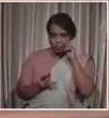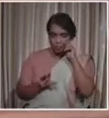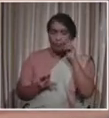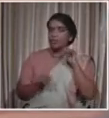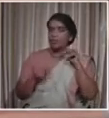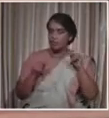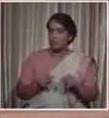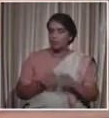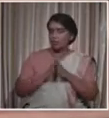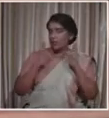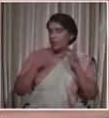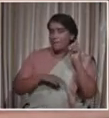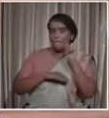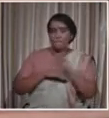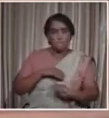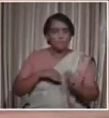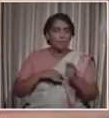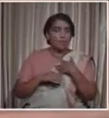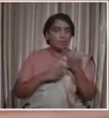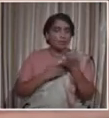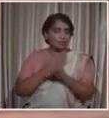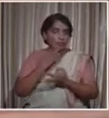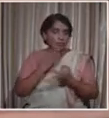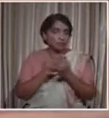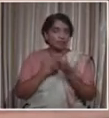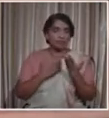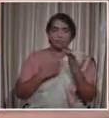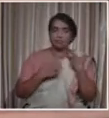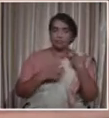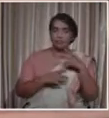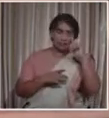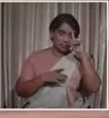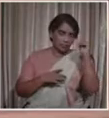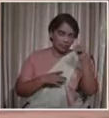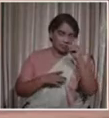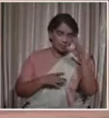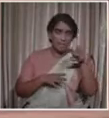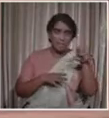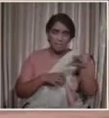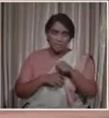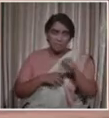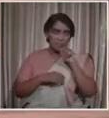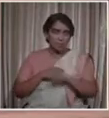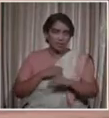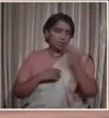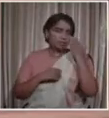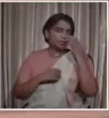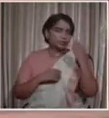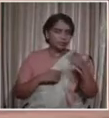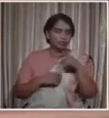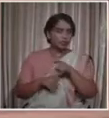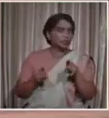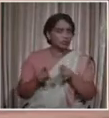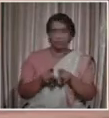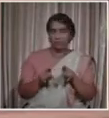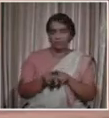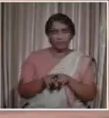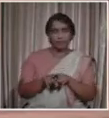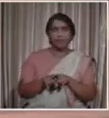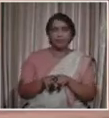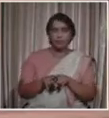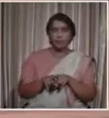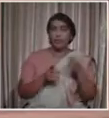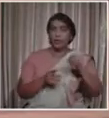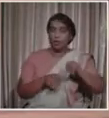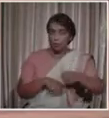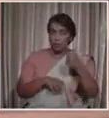பொருளுக்கு அடிமையாகின்றவர்களுக்கான ஒரு அந்த அடிக்ட் ஆகினவர்களுக்கான புனர்வாழ்வு நிலையம் இதுவரை அரசாங்கத்தினால் யாழ்ப்பாணத்தில் எங்கேயும்